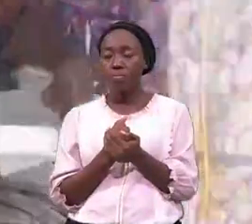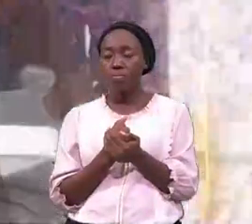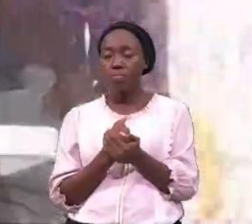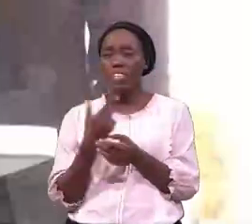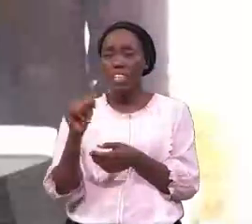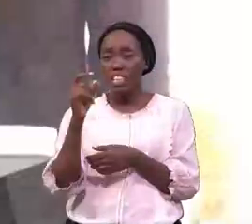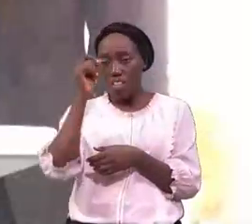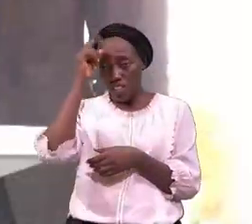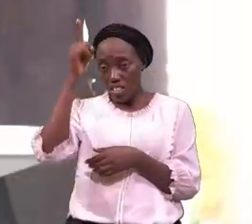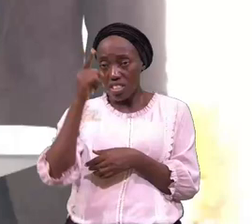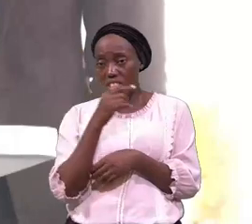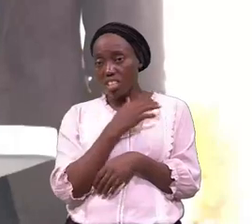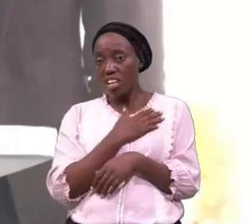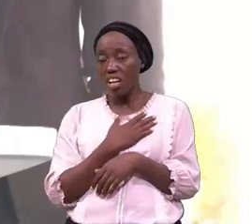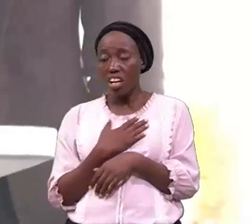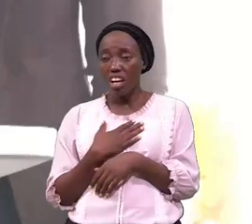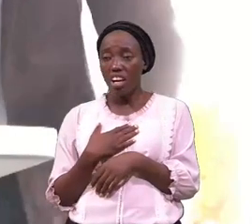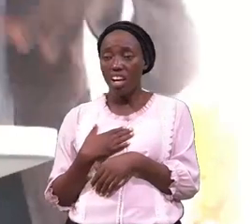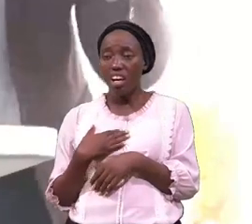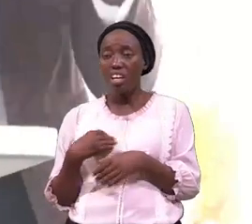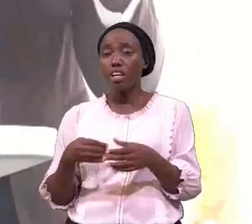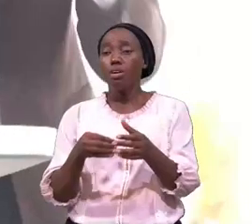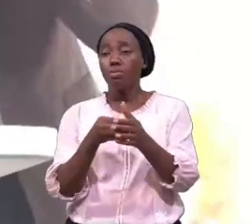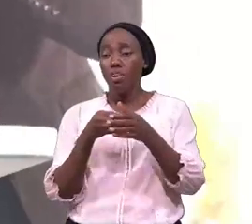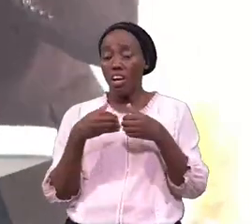La compréhension, la possession